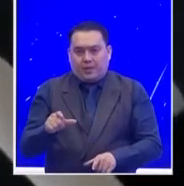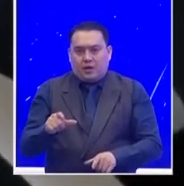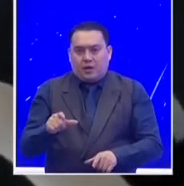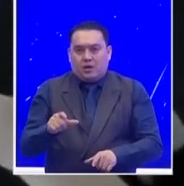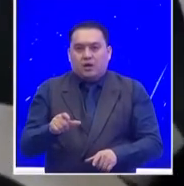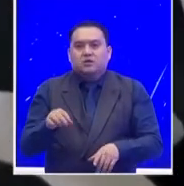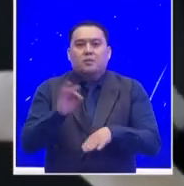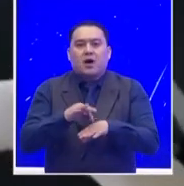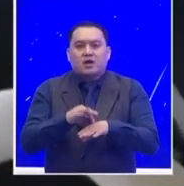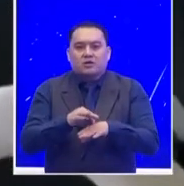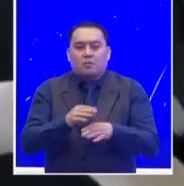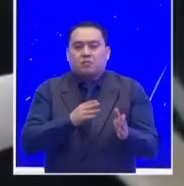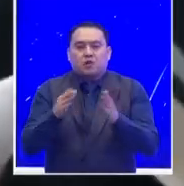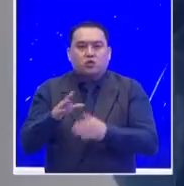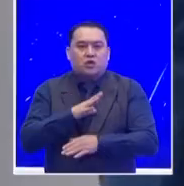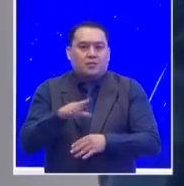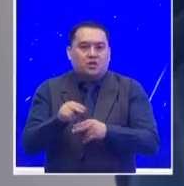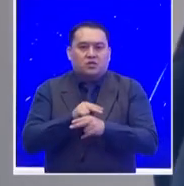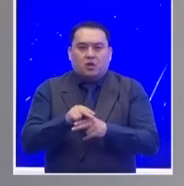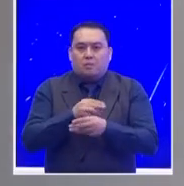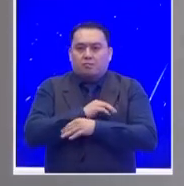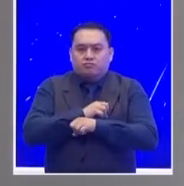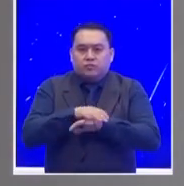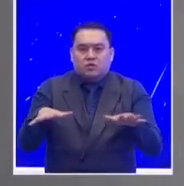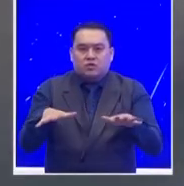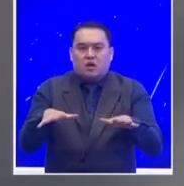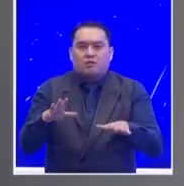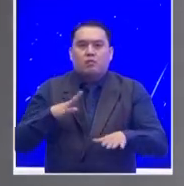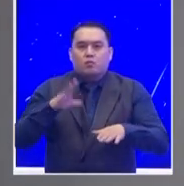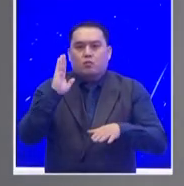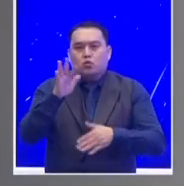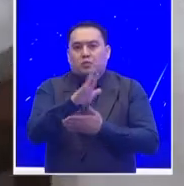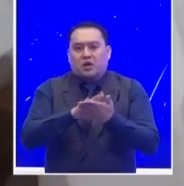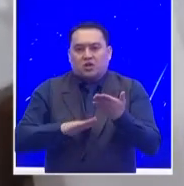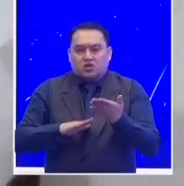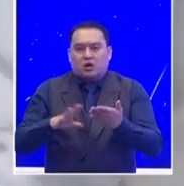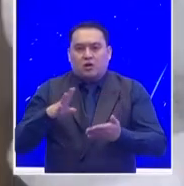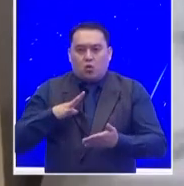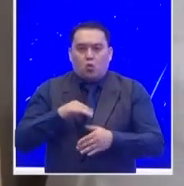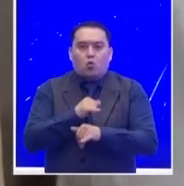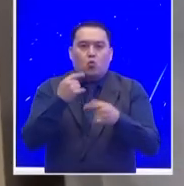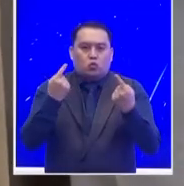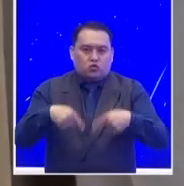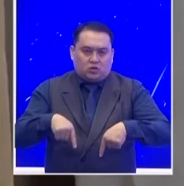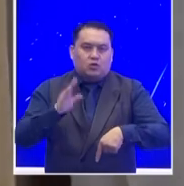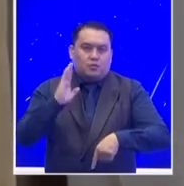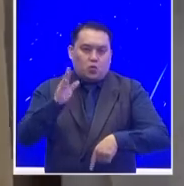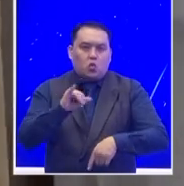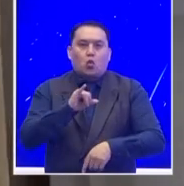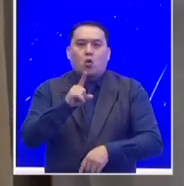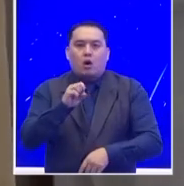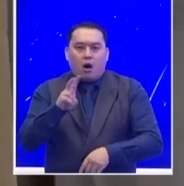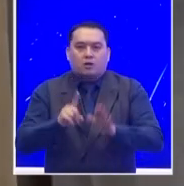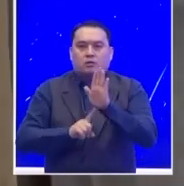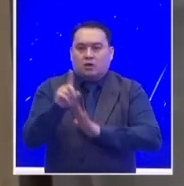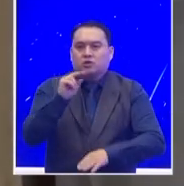Пик эпидемии еще не пройден, и ситуация с распространением COVID-19 будет в ближайшее время только ухудшаться. В Ухане, где